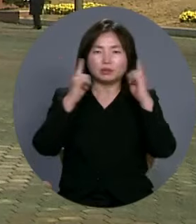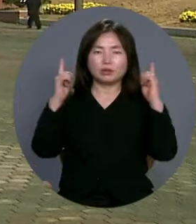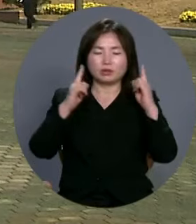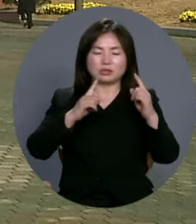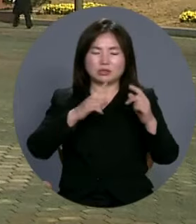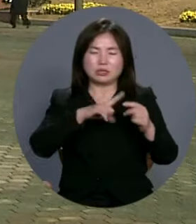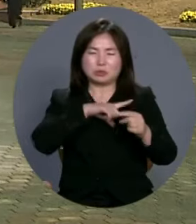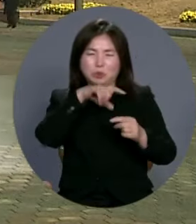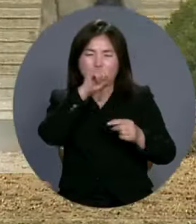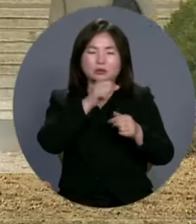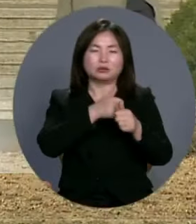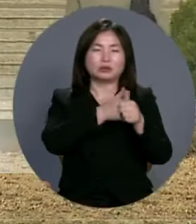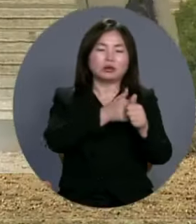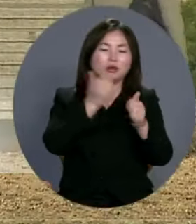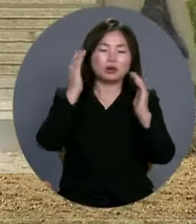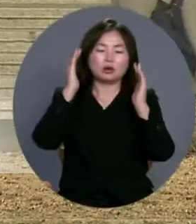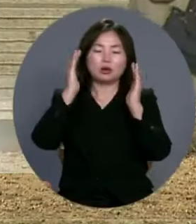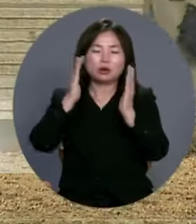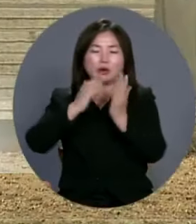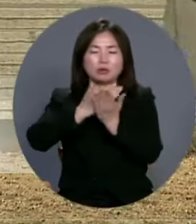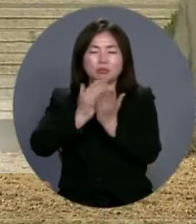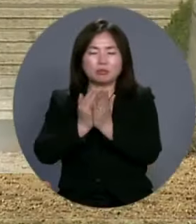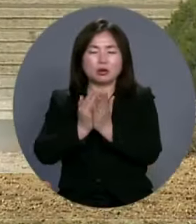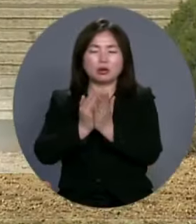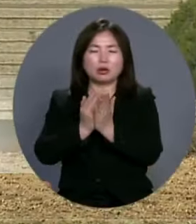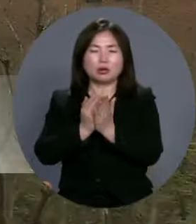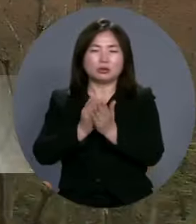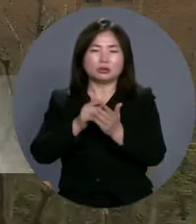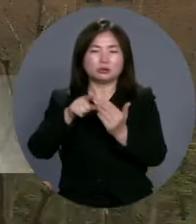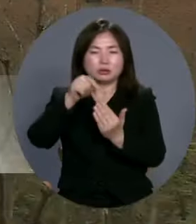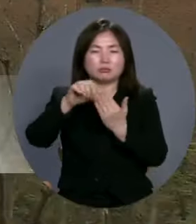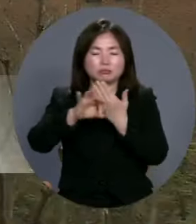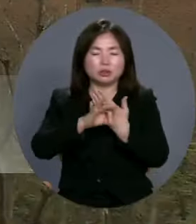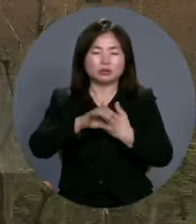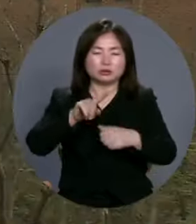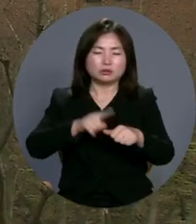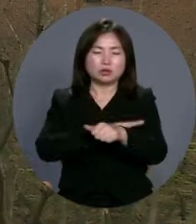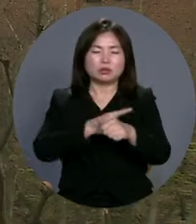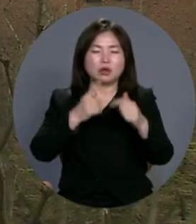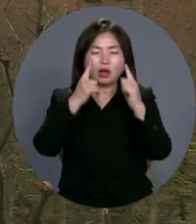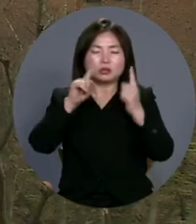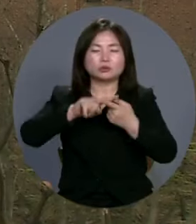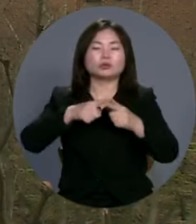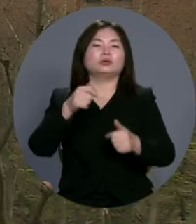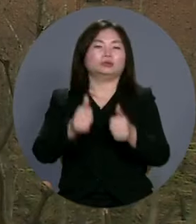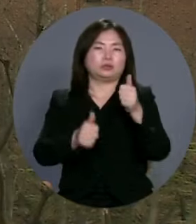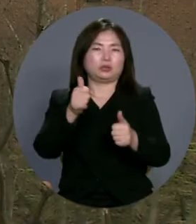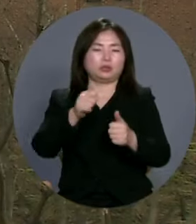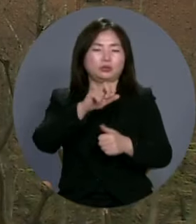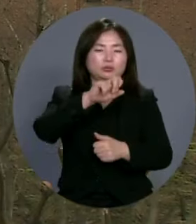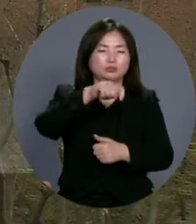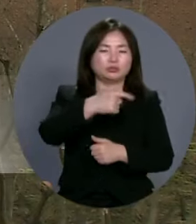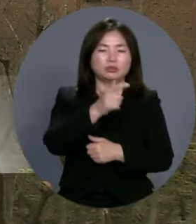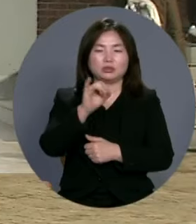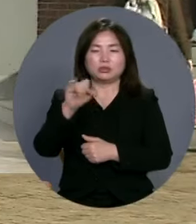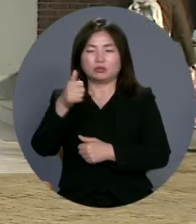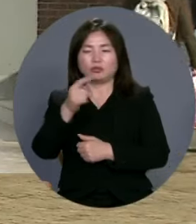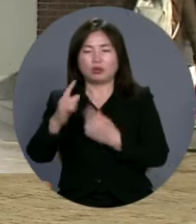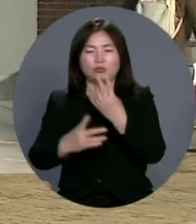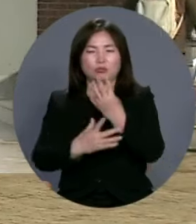간판만 따라 무전공을 선택해 대학 간 서열화를 더 부추길 거라는 불만도 나옵니다. 문이과 통합형 수능